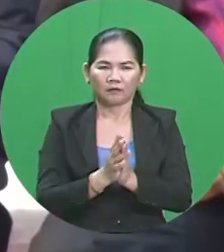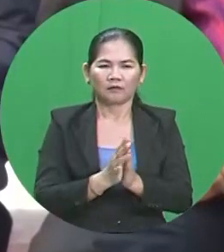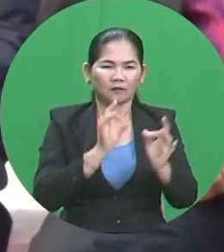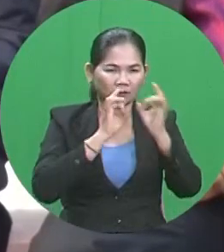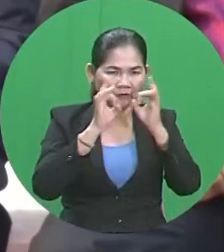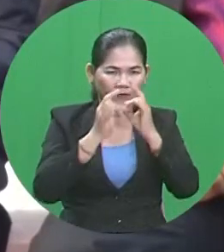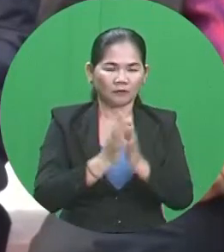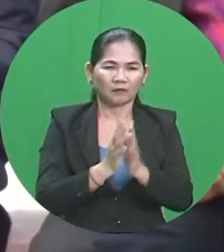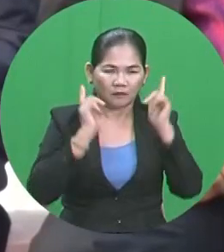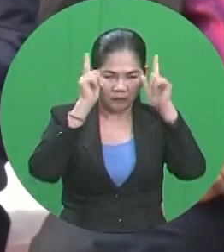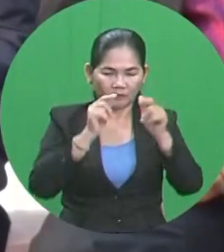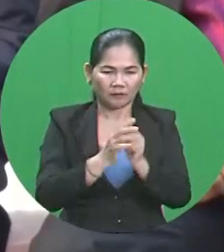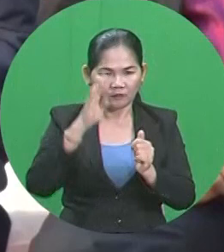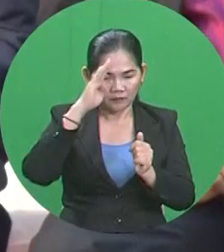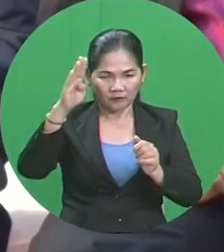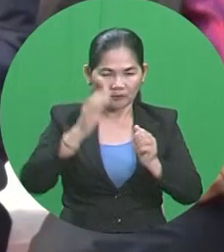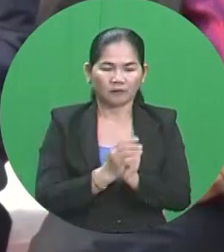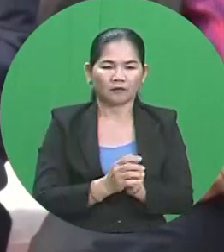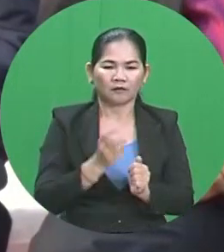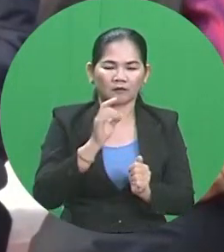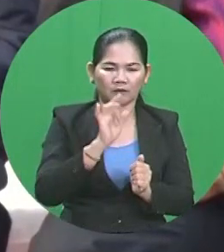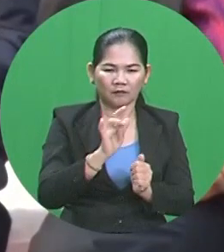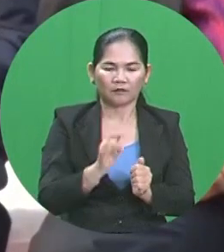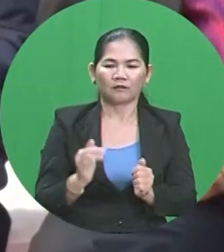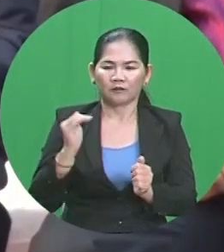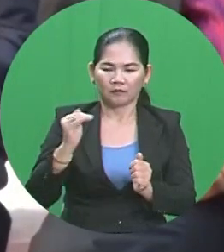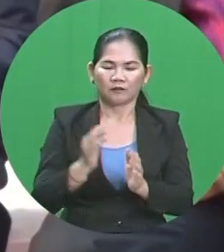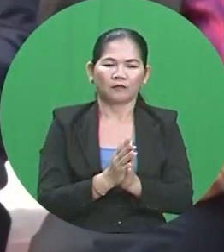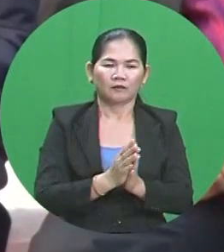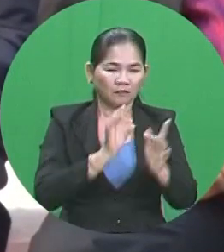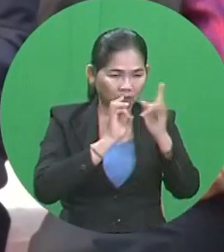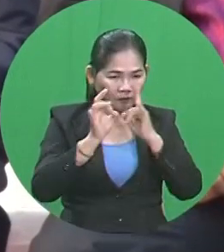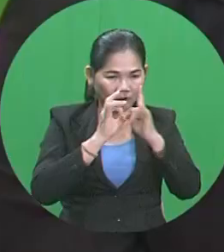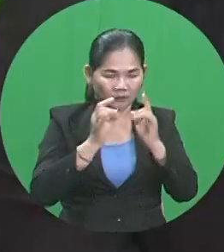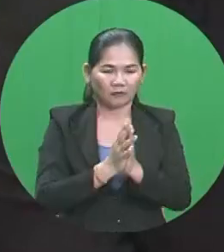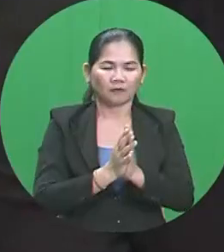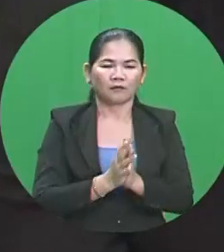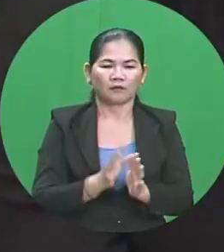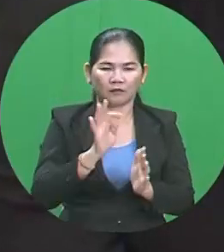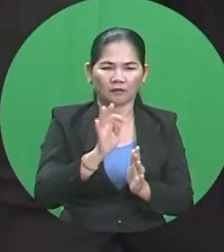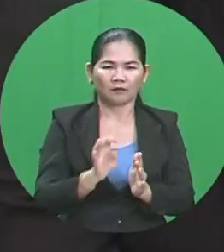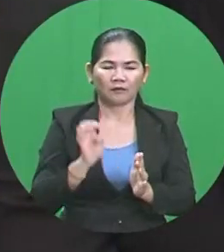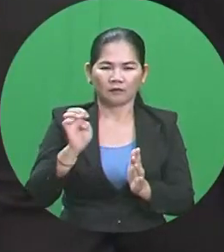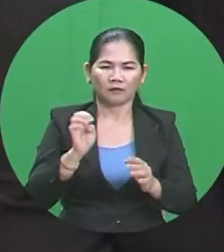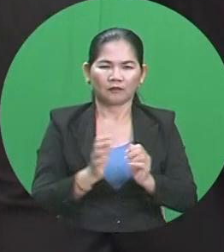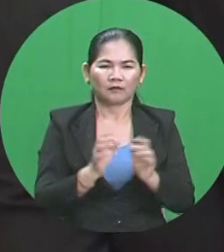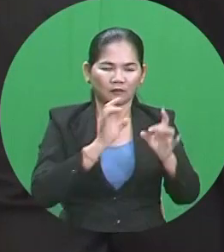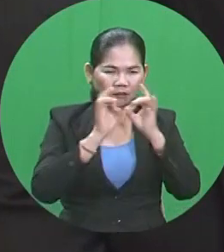ក្សាឯកឧត្តមឧត្តមសេនីយ៍ឯកជឿនសវណ្ណថាទីប្រឹក្សាឯកឧត្តមវ៉ាន់ឆាជួន